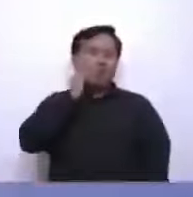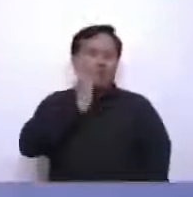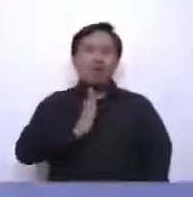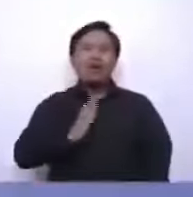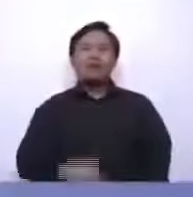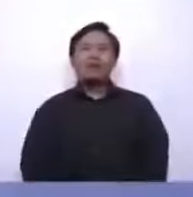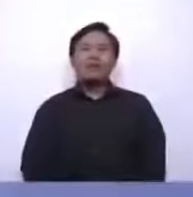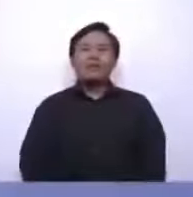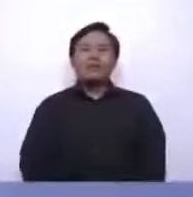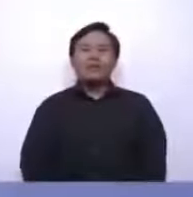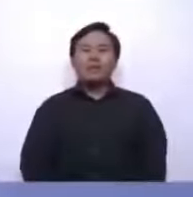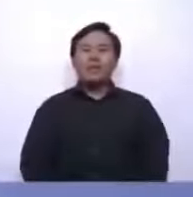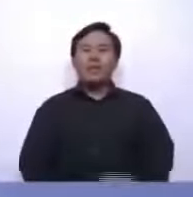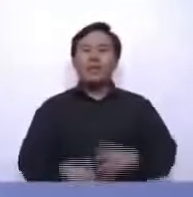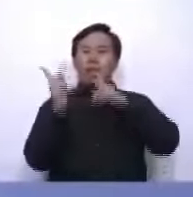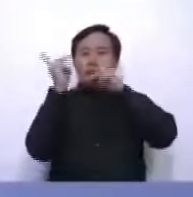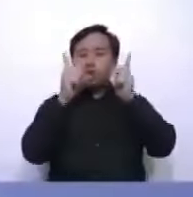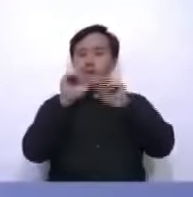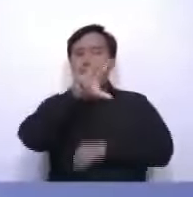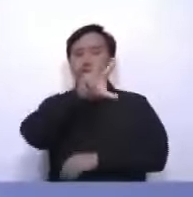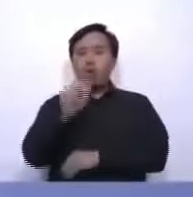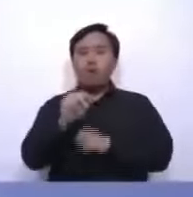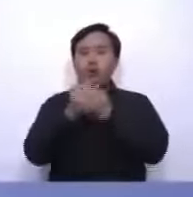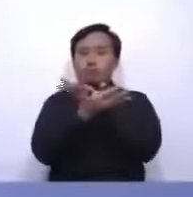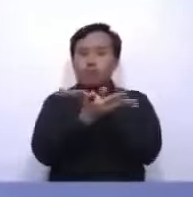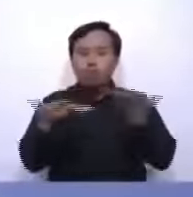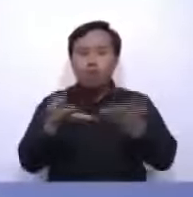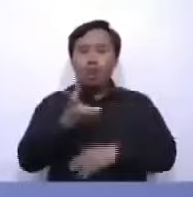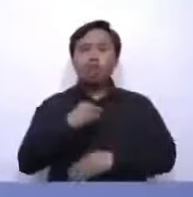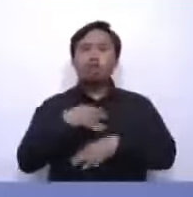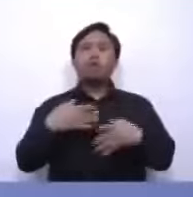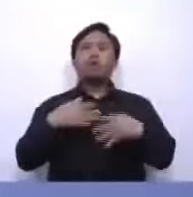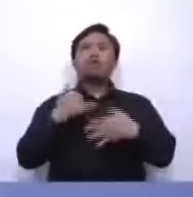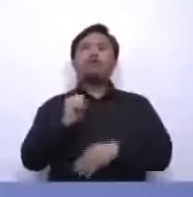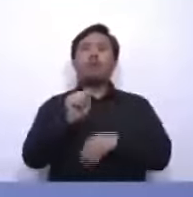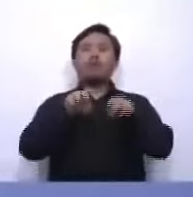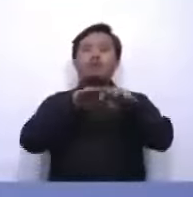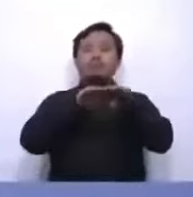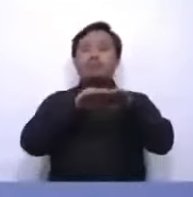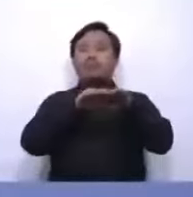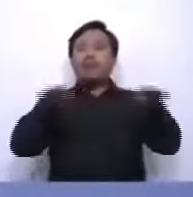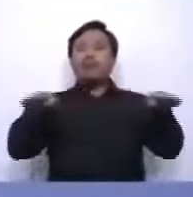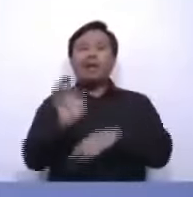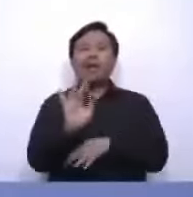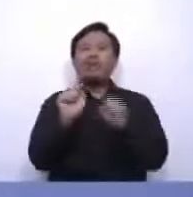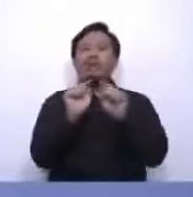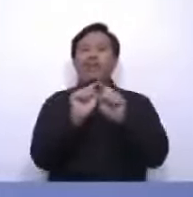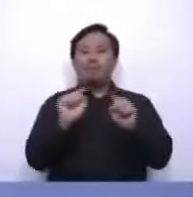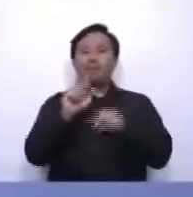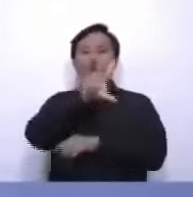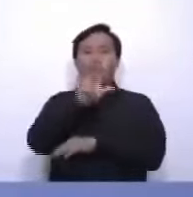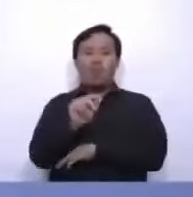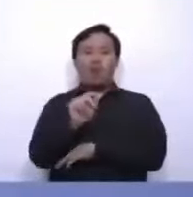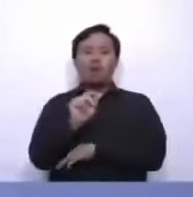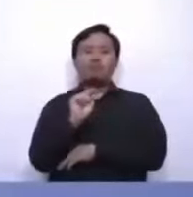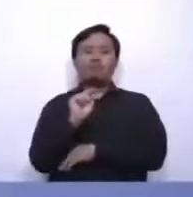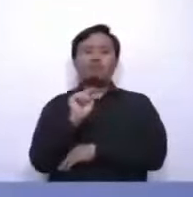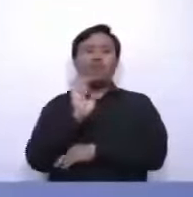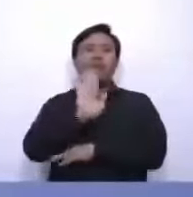makan, konsep Jabar semua bukan hanya pemerataan, tetapi Jabar semua akan membawa Jawa Barat